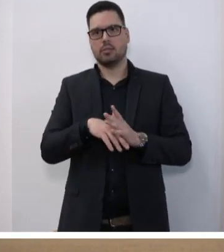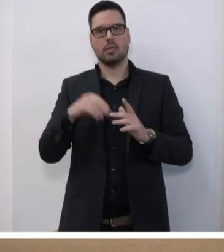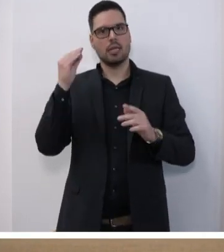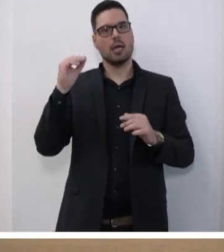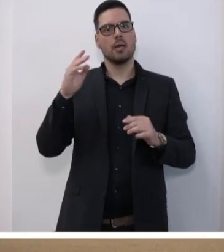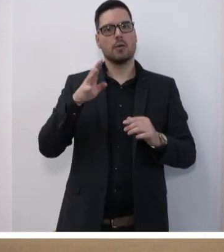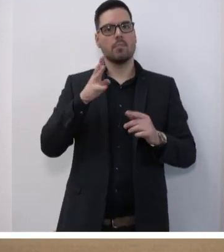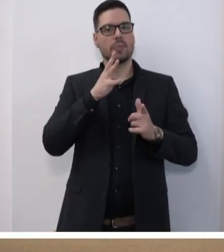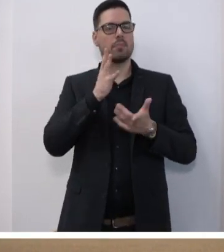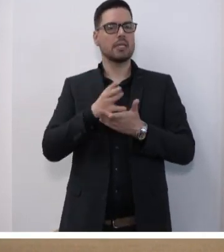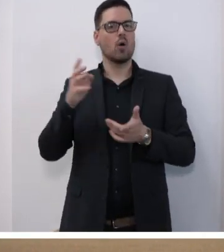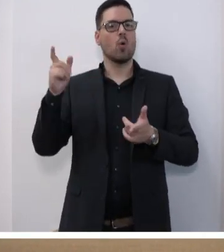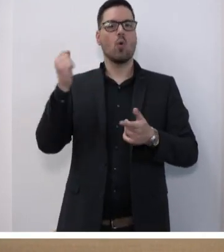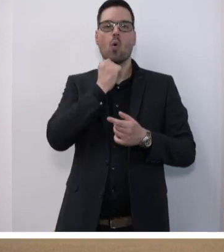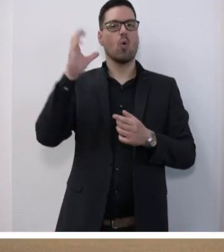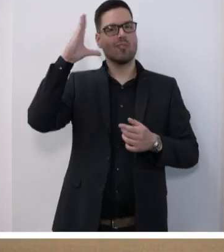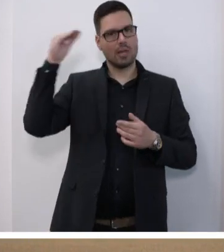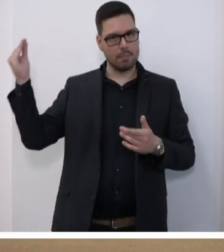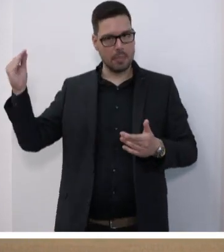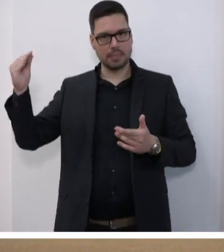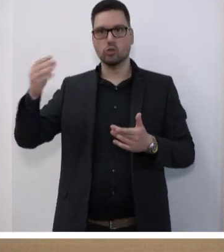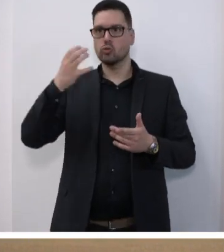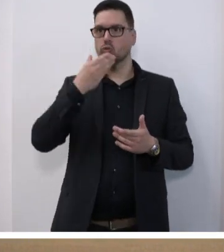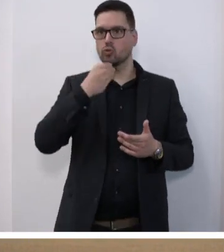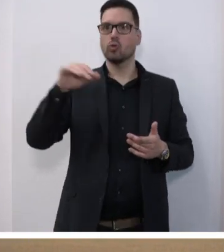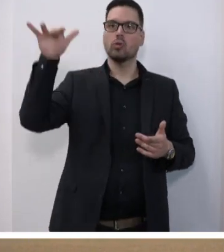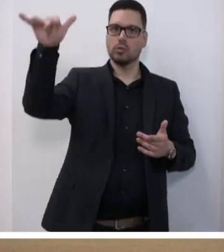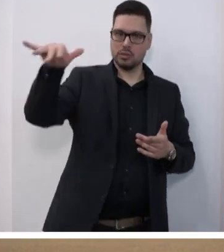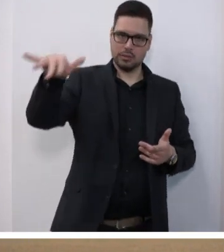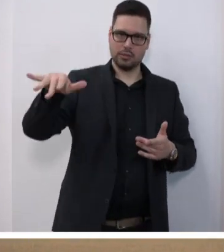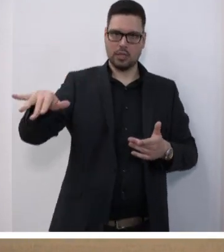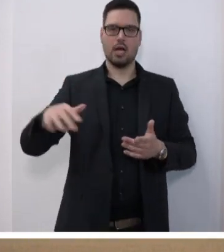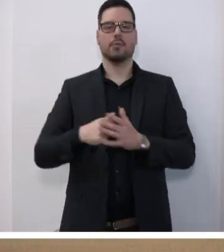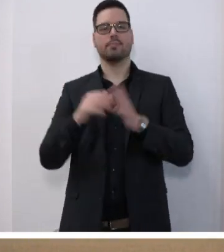Hofmann danken, der das an uns herangetragen hatte. Schön, dass wir Sie hier auch heute begrüßen dürfen.